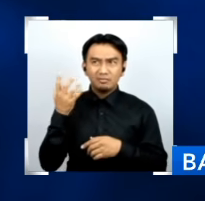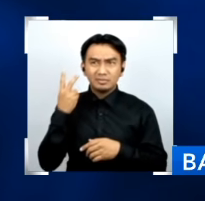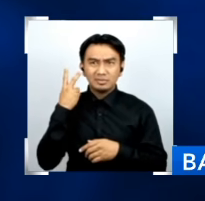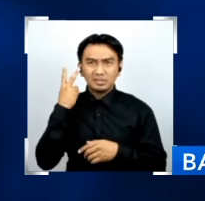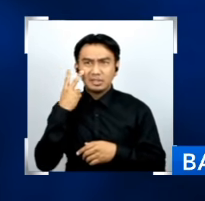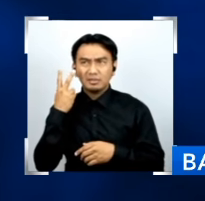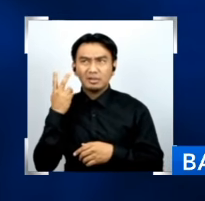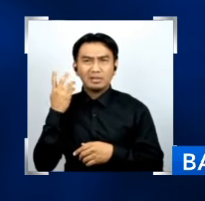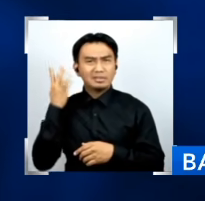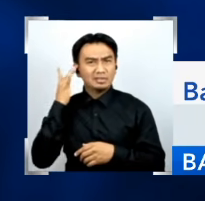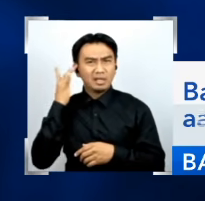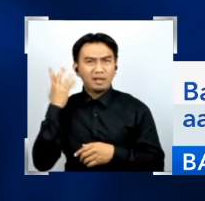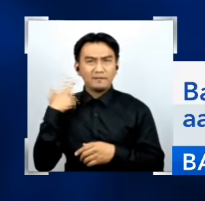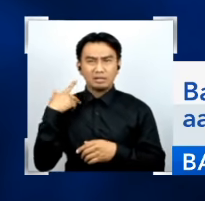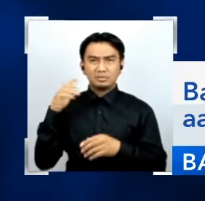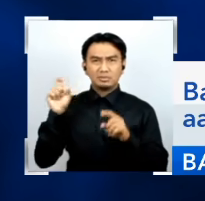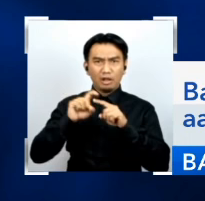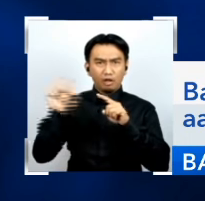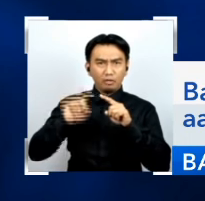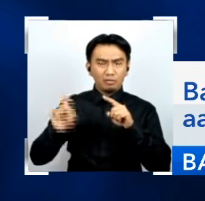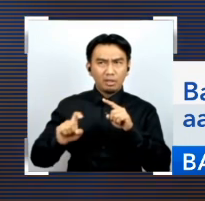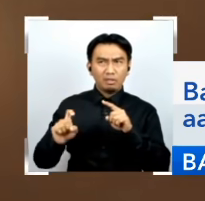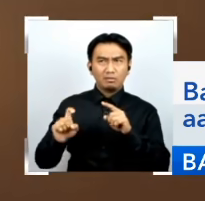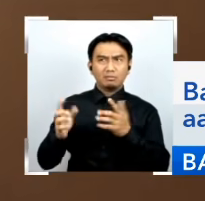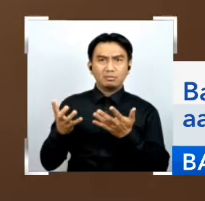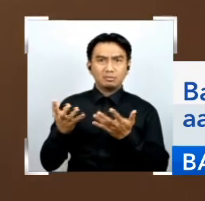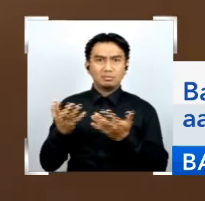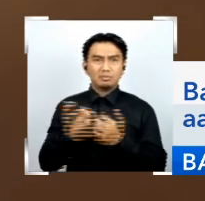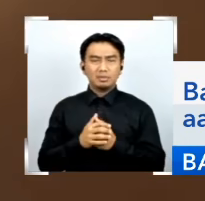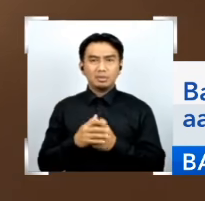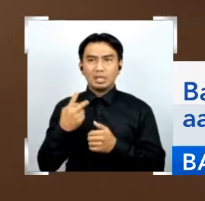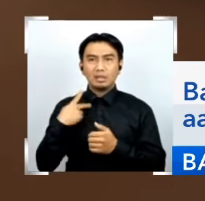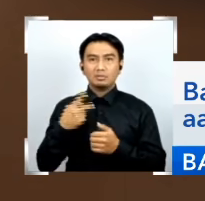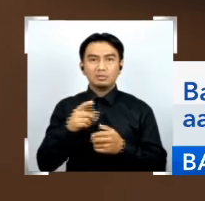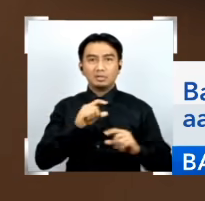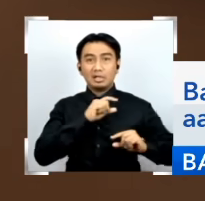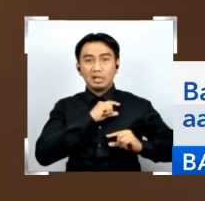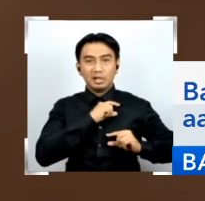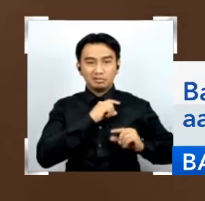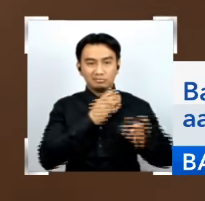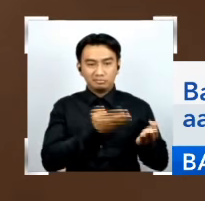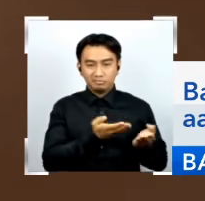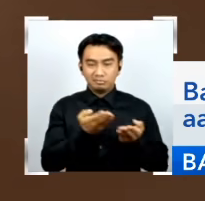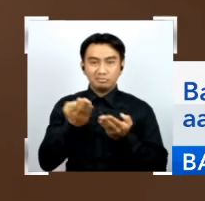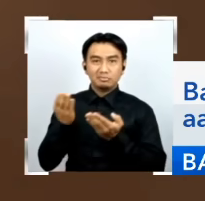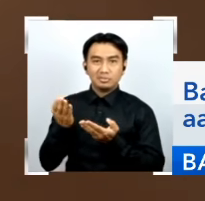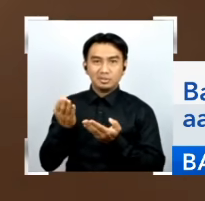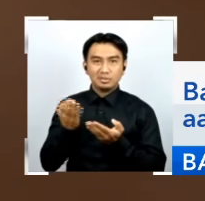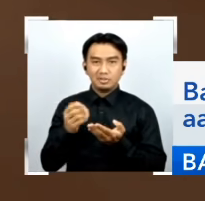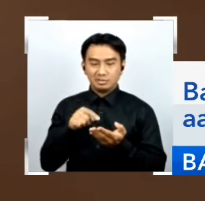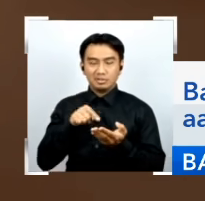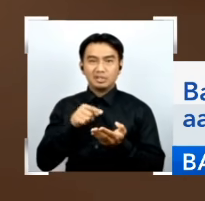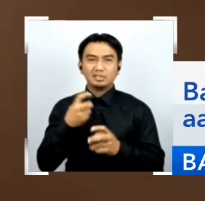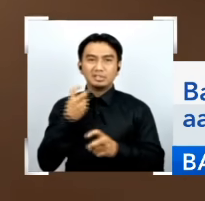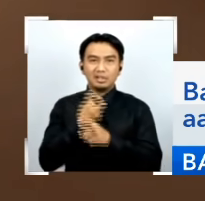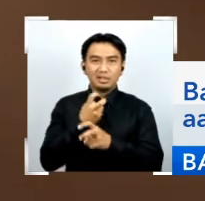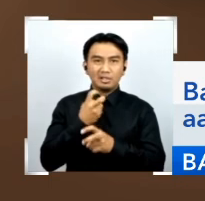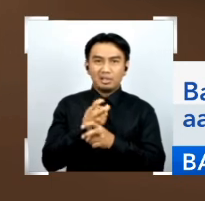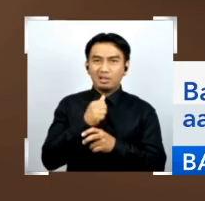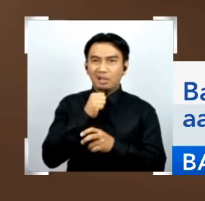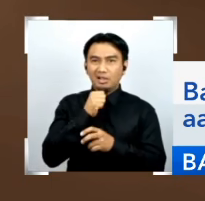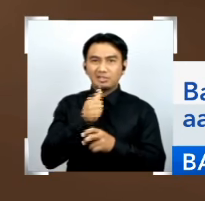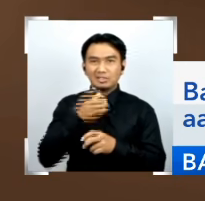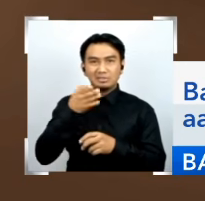ng kuryente. Maya-maya pa, dala na ng mga gwardya ang bato. Hindi raw nadudurog ang bato kapag ibinabagsak sa